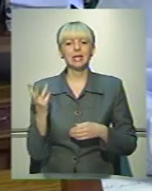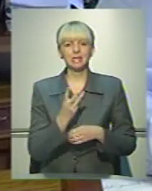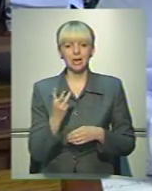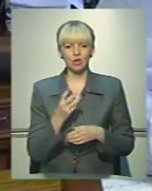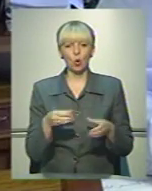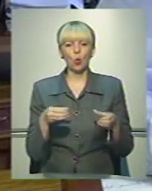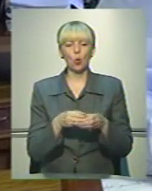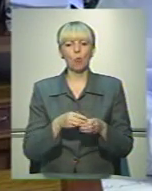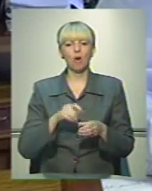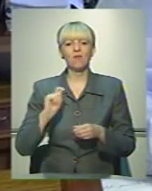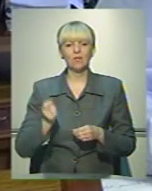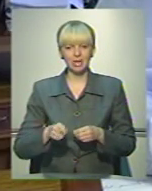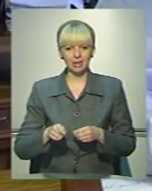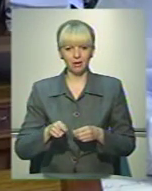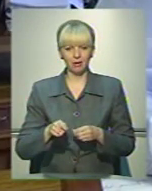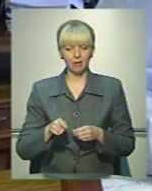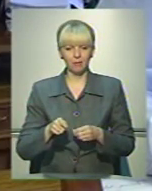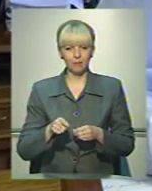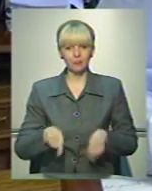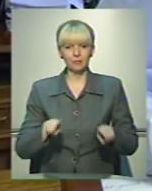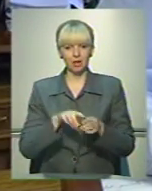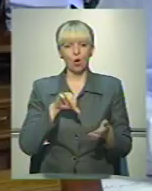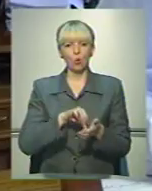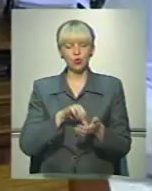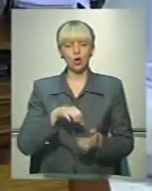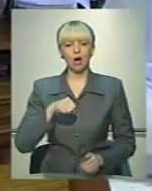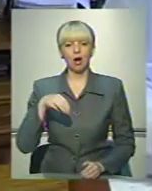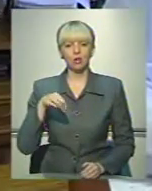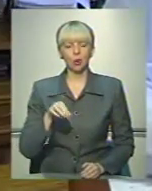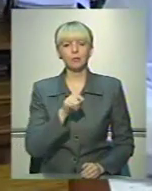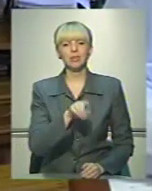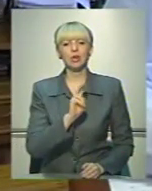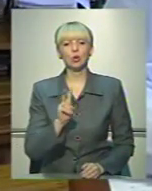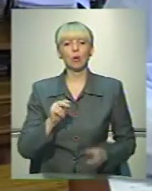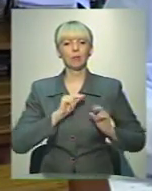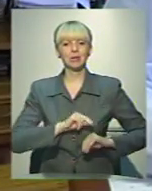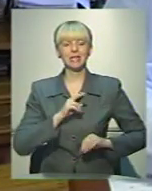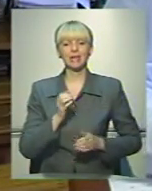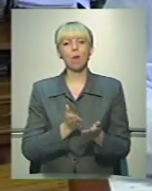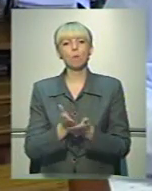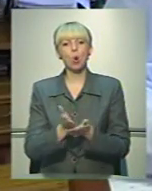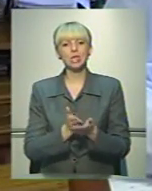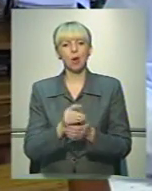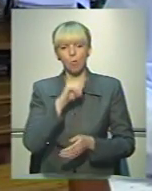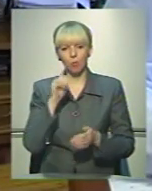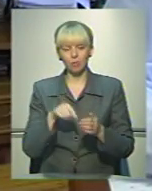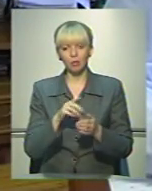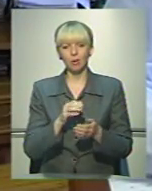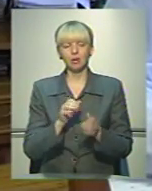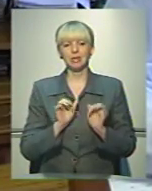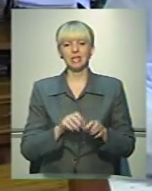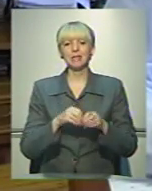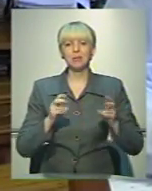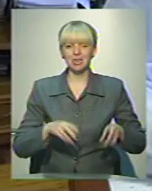третьої групи війни, також учасників АТО. Ті, хто працюють на посадах, які підпадають під дію